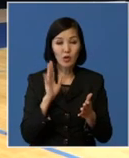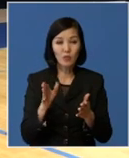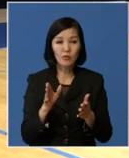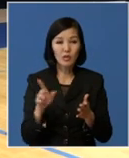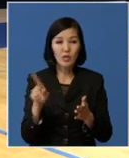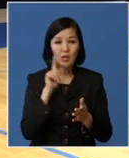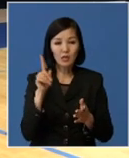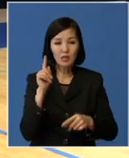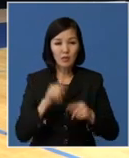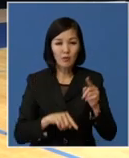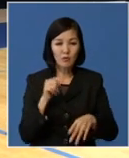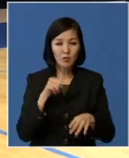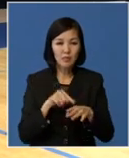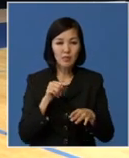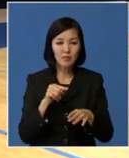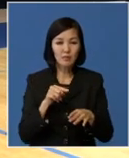жастарға